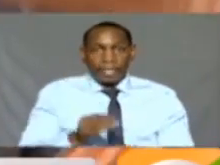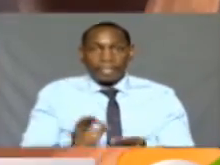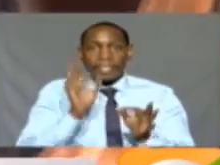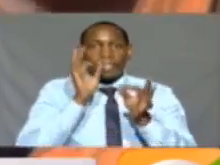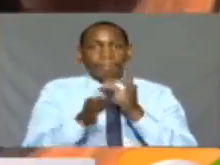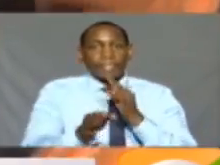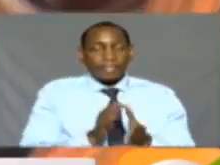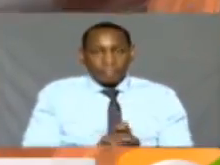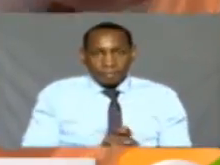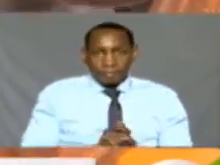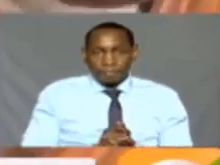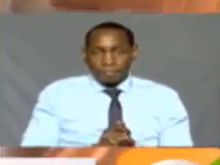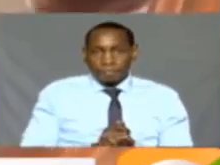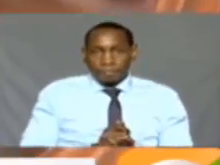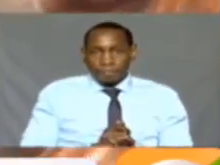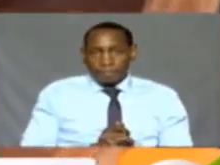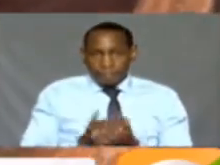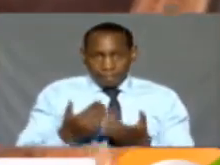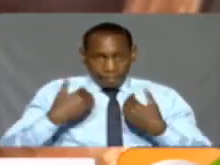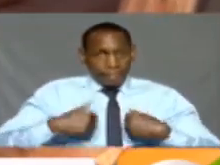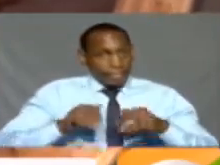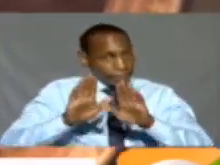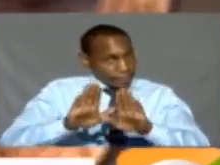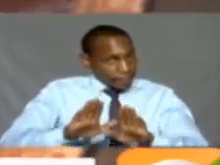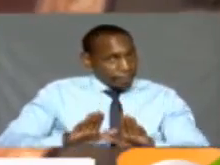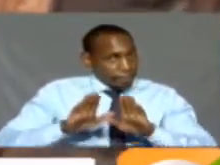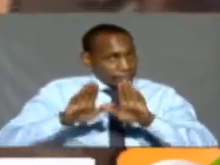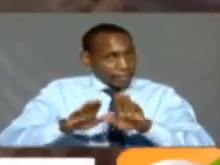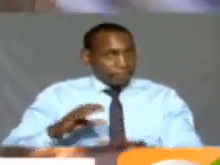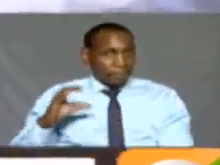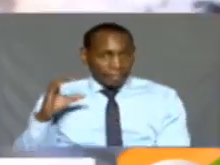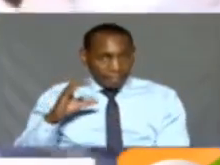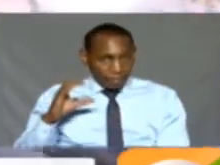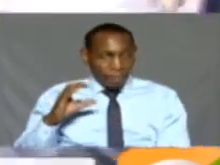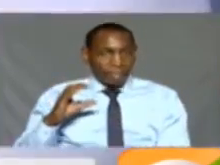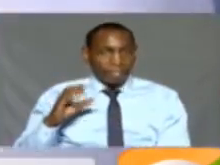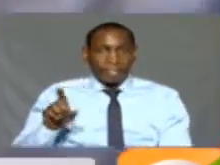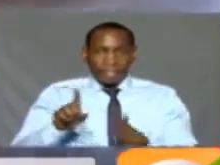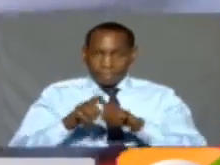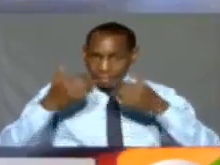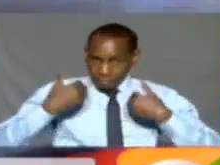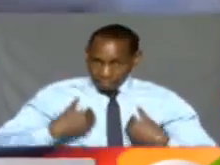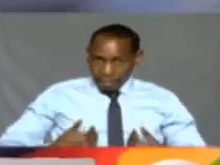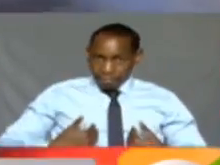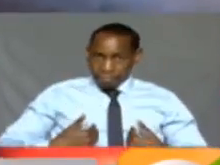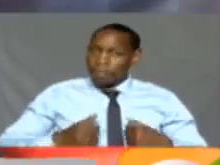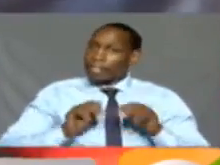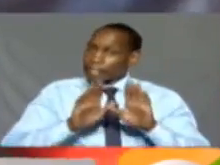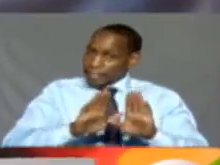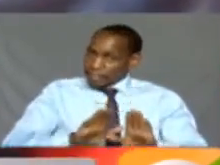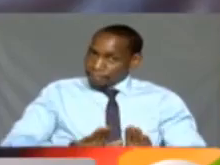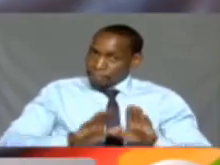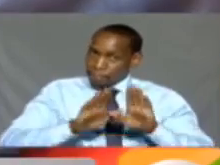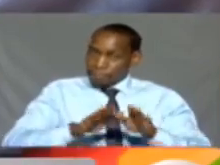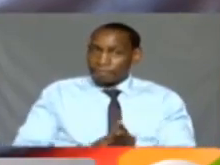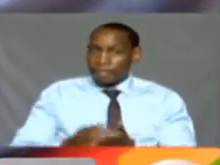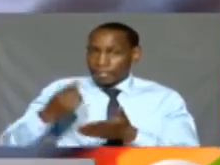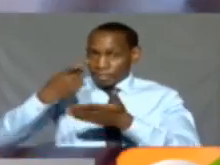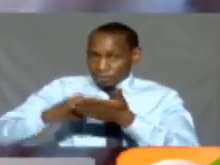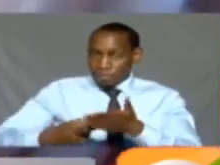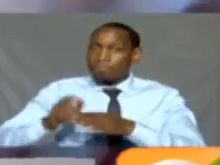mbio. Sababu nachunga abiria, hata wewe mwenyewe unajichunga. Bei yake ni